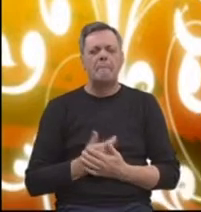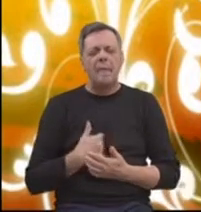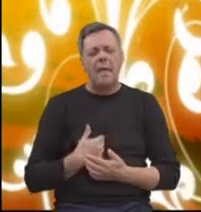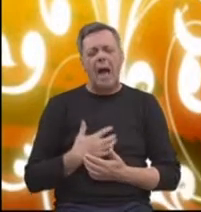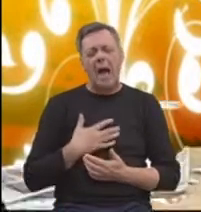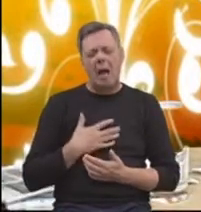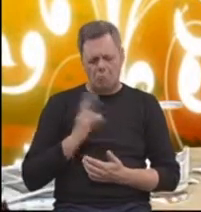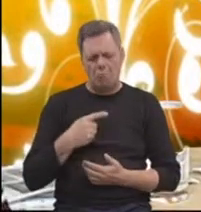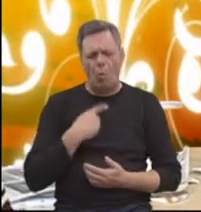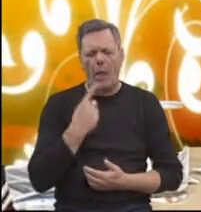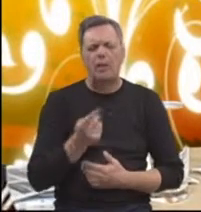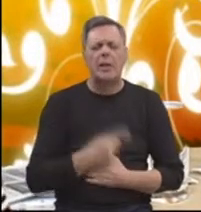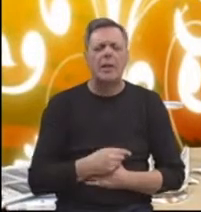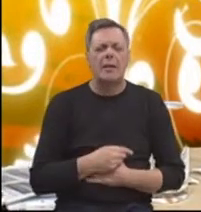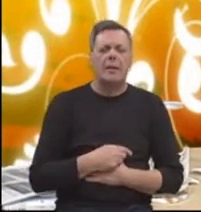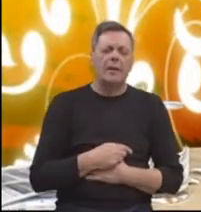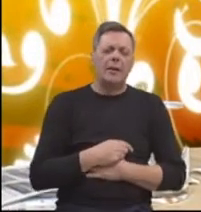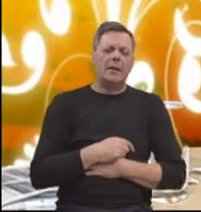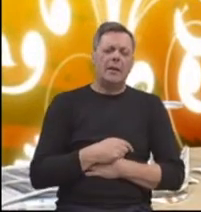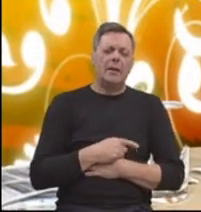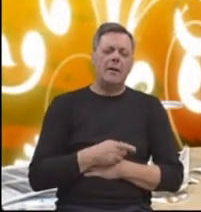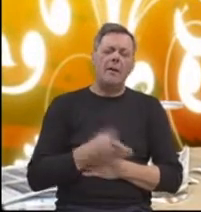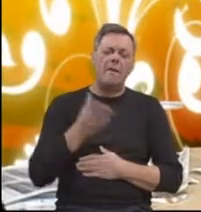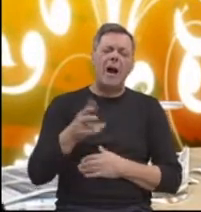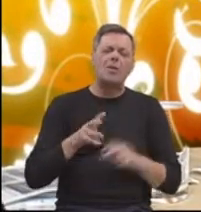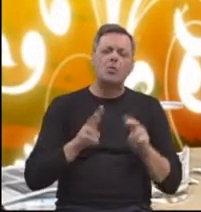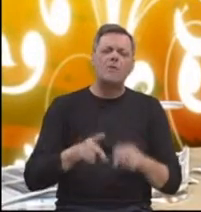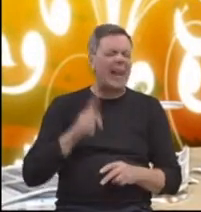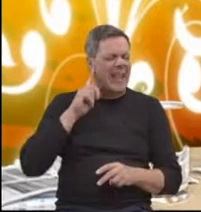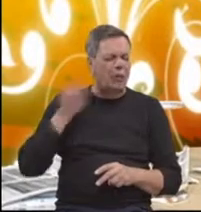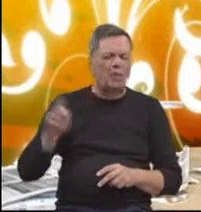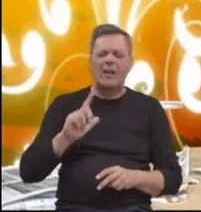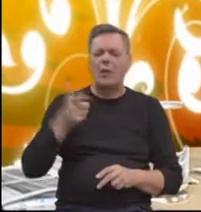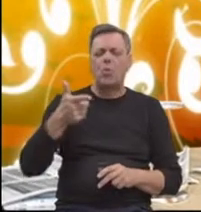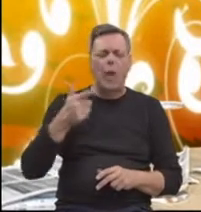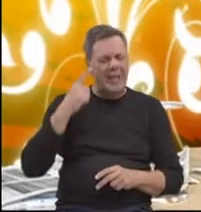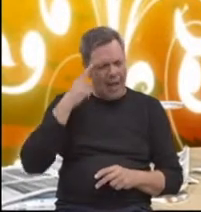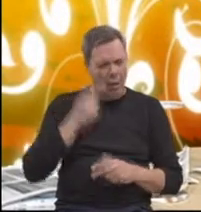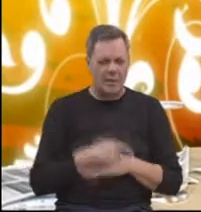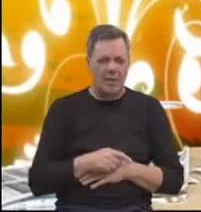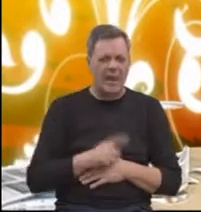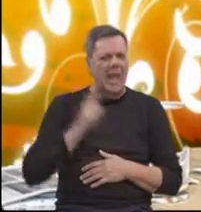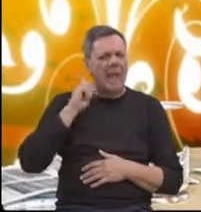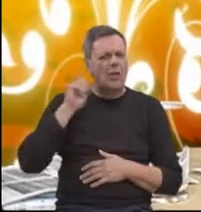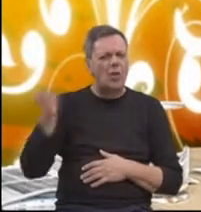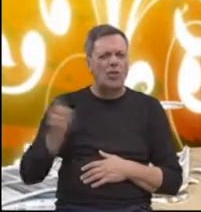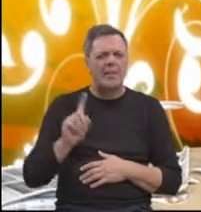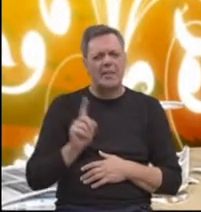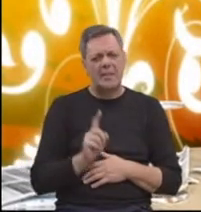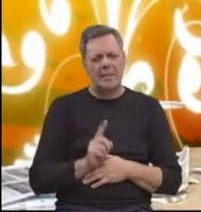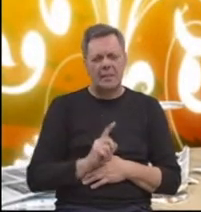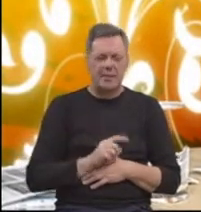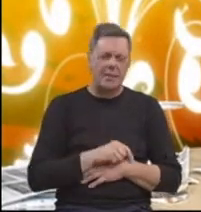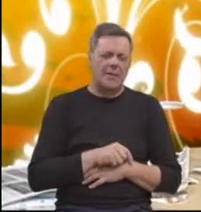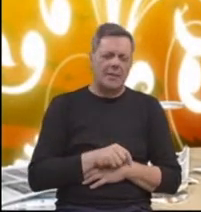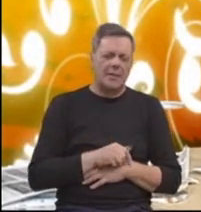reći, vi ne trebate to potvrđivati, da vas u stvari ignorira druga znanost. Znači, ignoriraju vas ne sada, sad je to